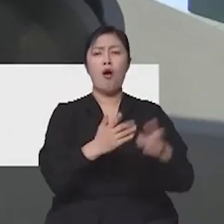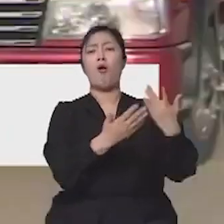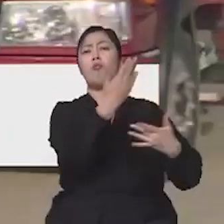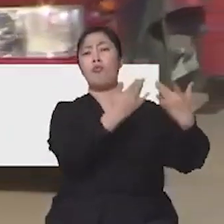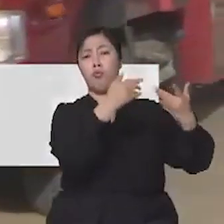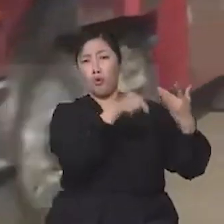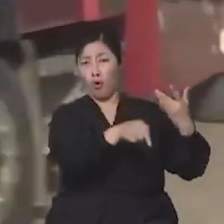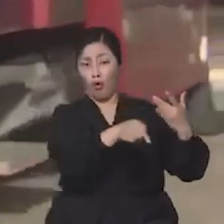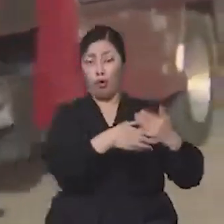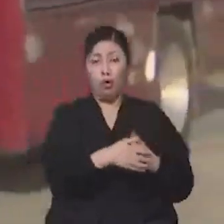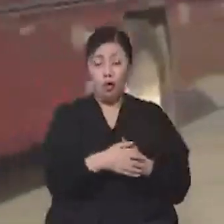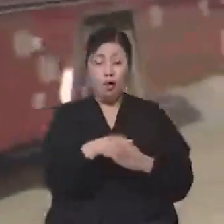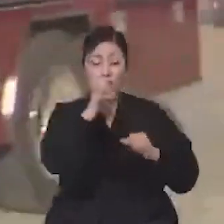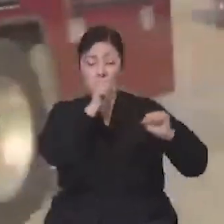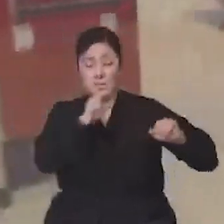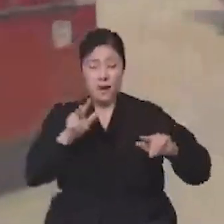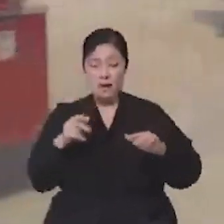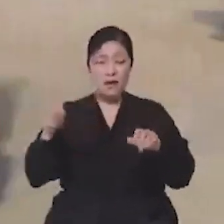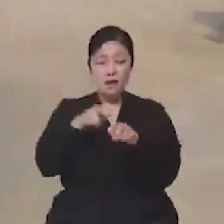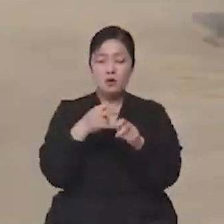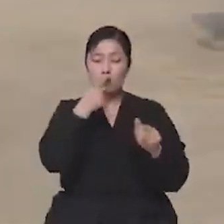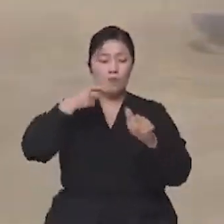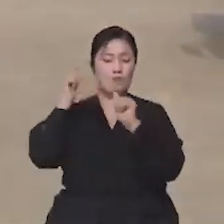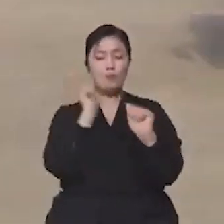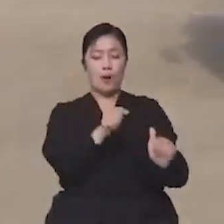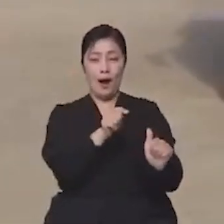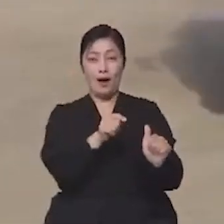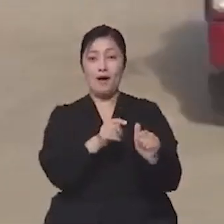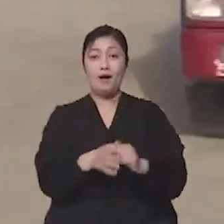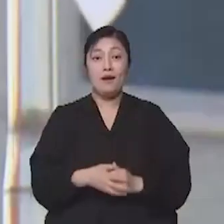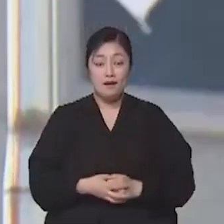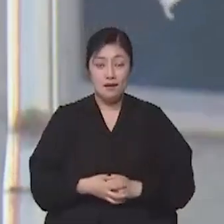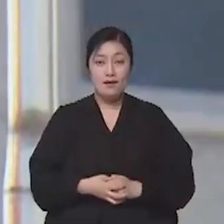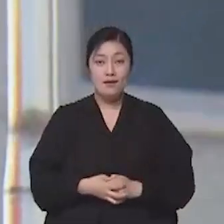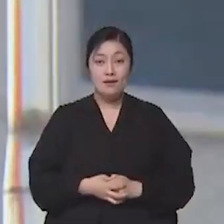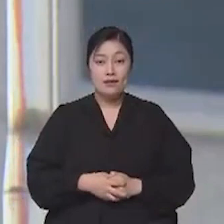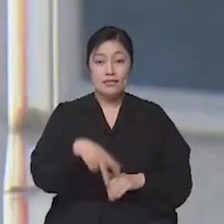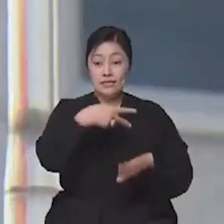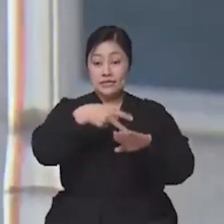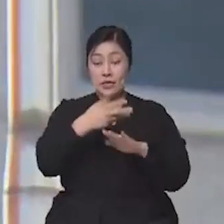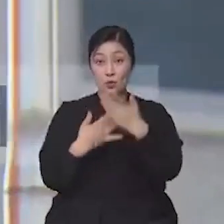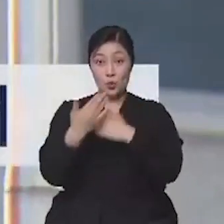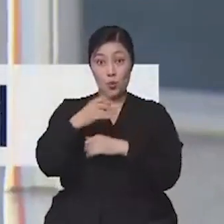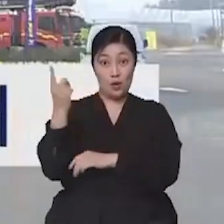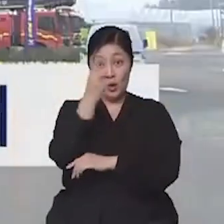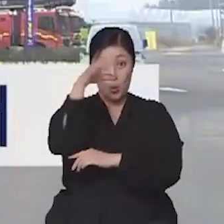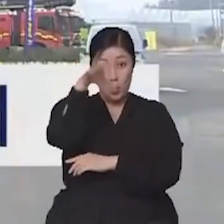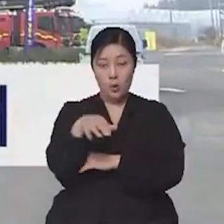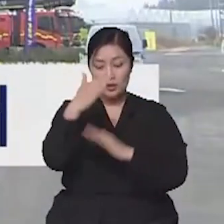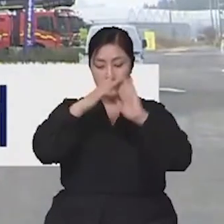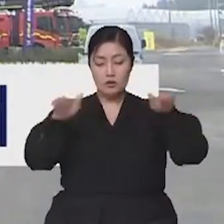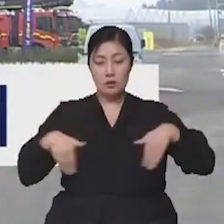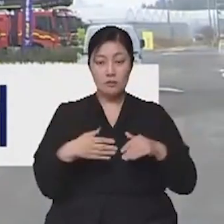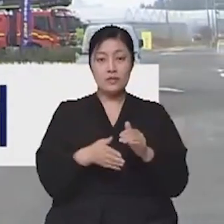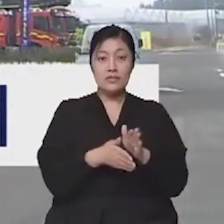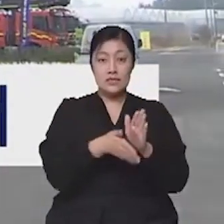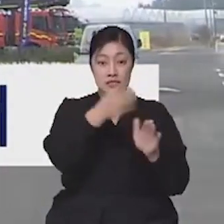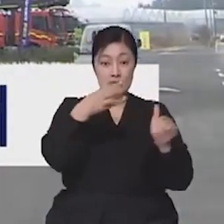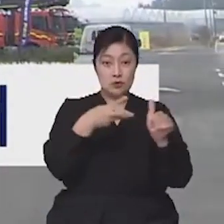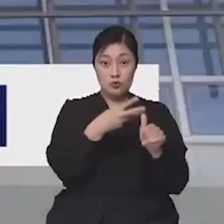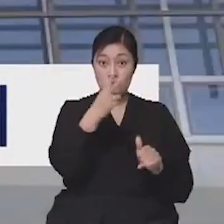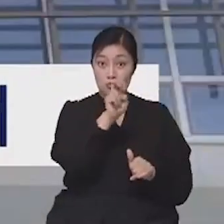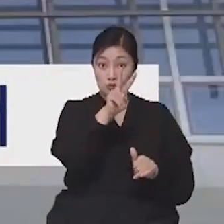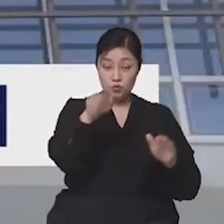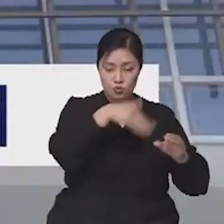불이었는데요. 곧이어 대원들에게 출동 명령이 떨어집니다. 신안소방서가 전남의 시군 22곳